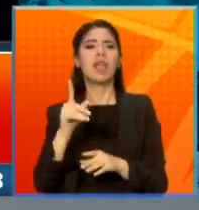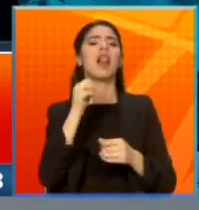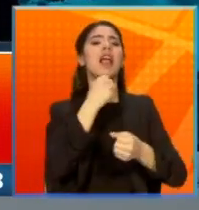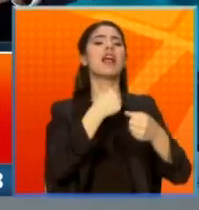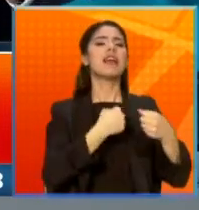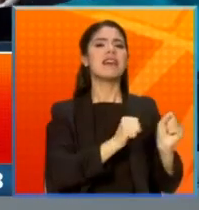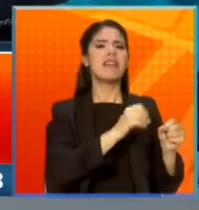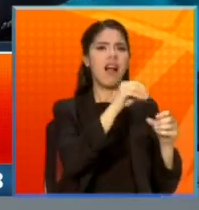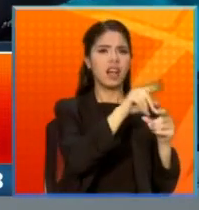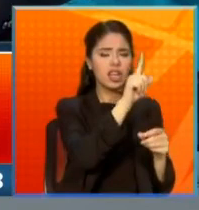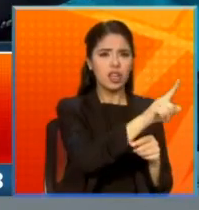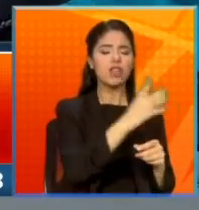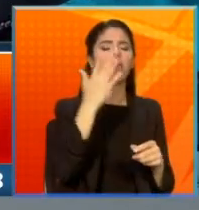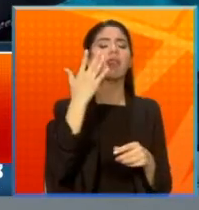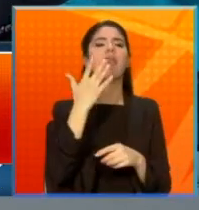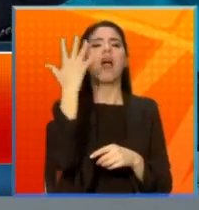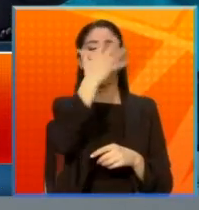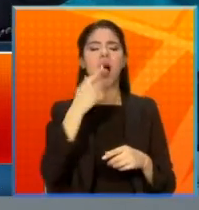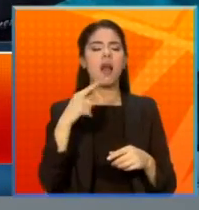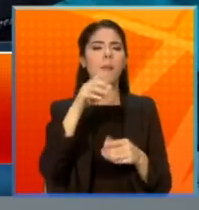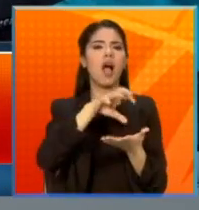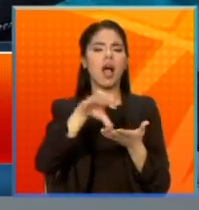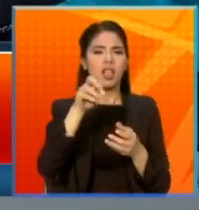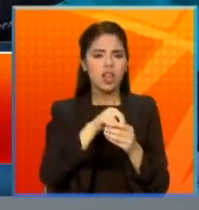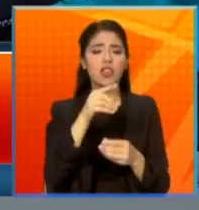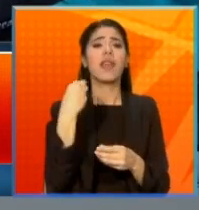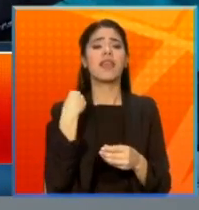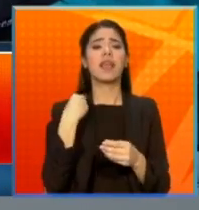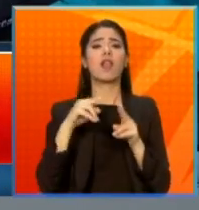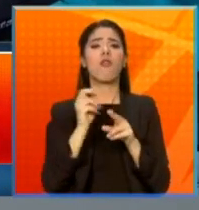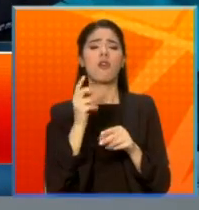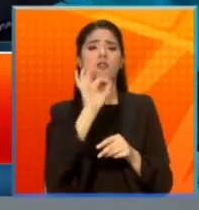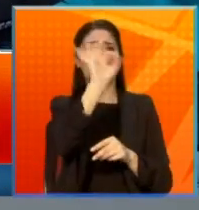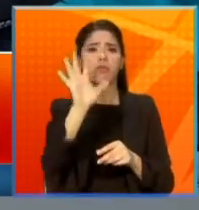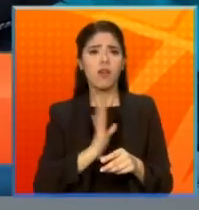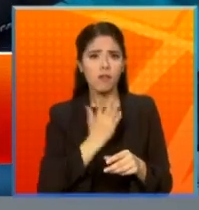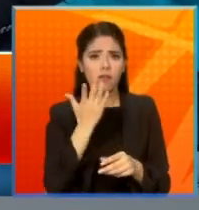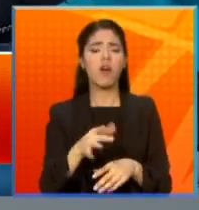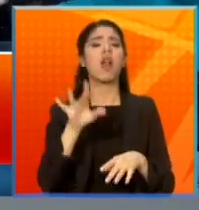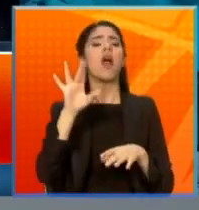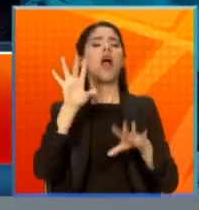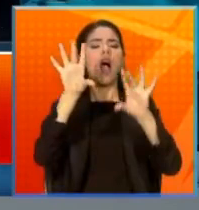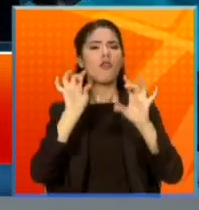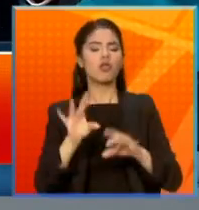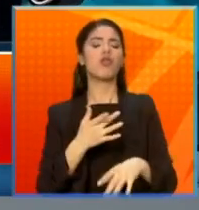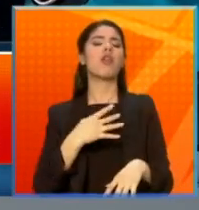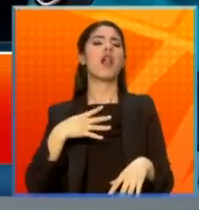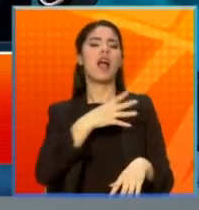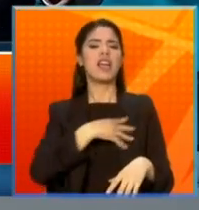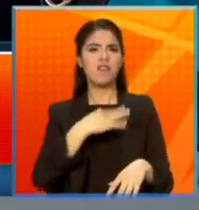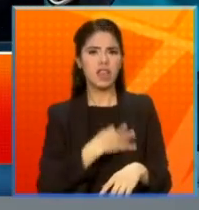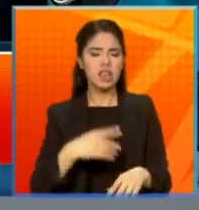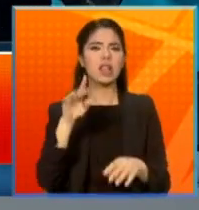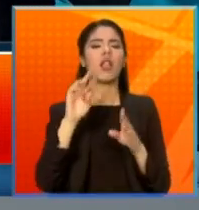Irak'ta, hatta Arap Yarımadası'nda da yeni vakalar var. Avrupa'da, Avusturya ve Hırvatistan'a da virüs sıçradı. Özellikle İtalya çok